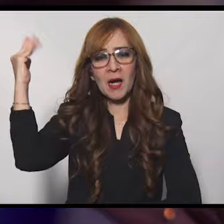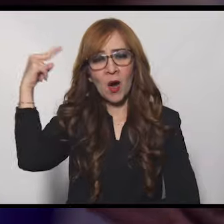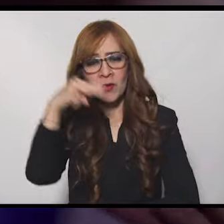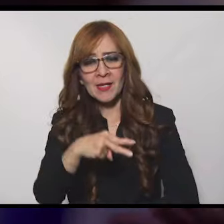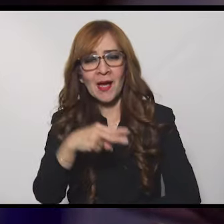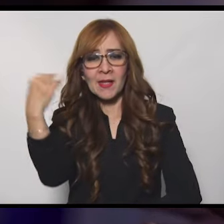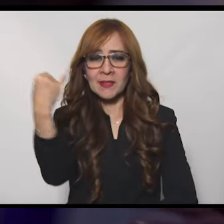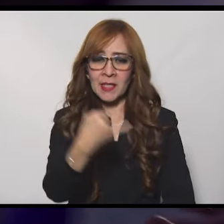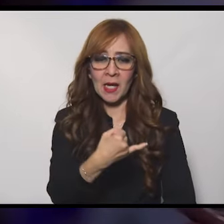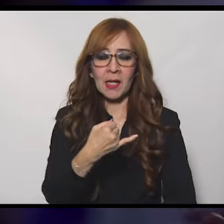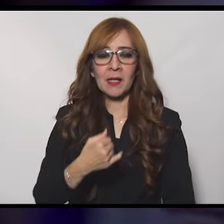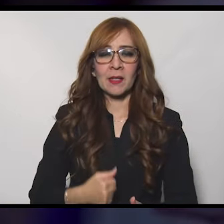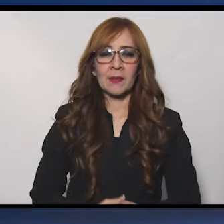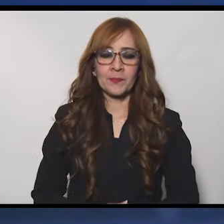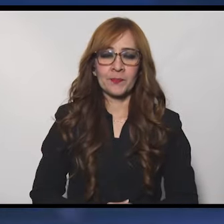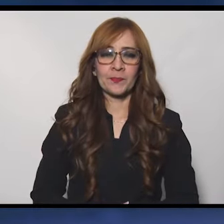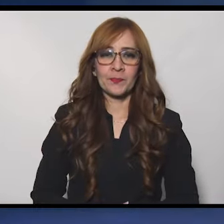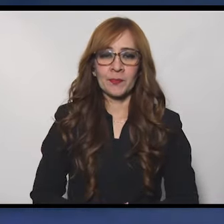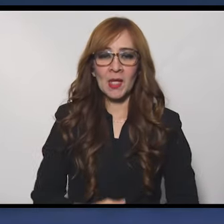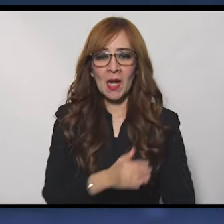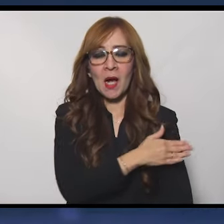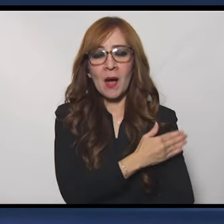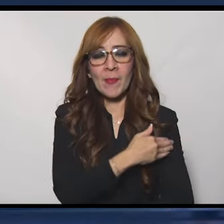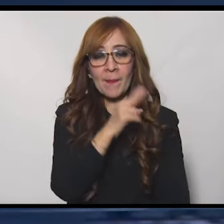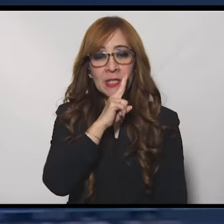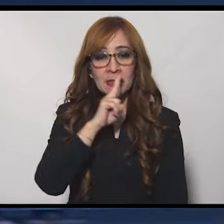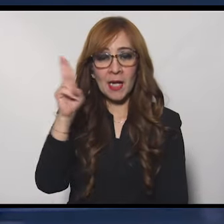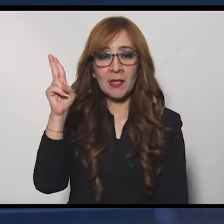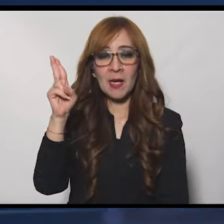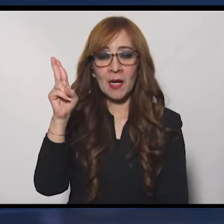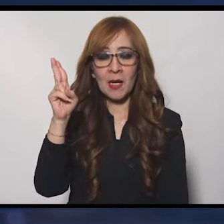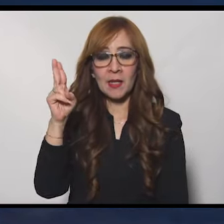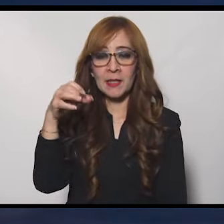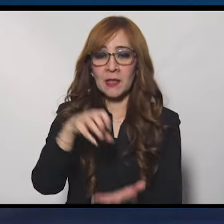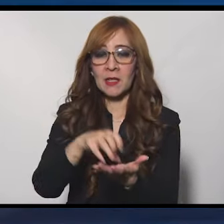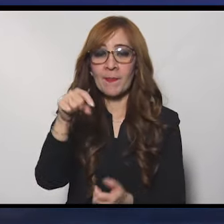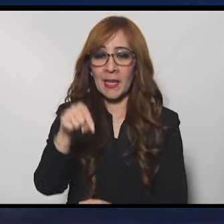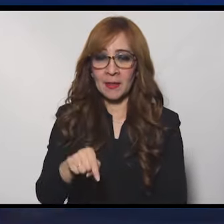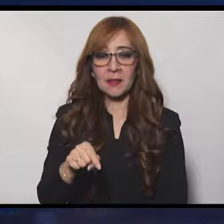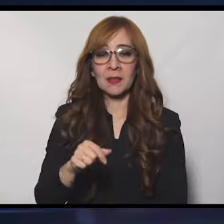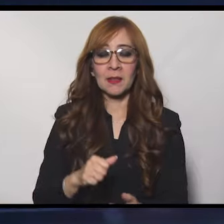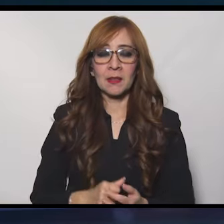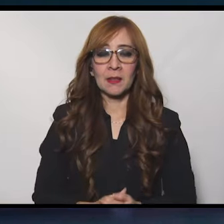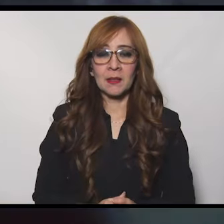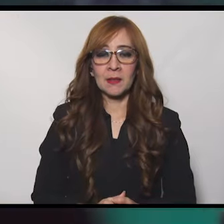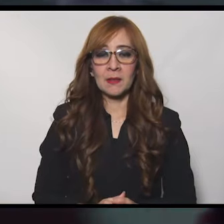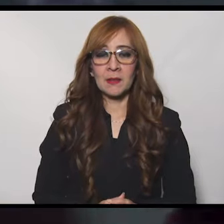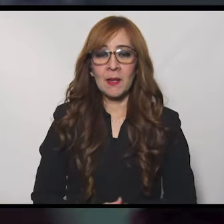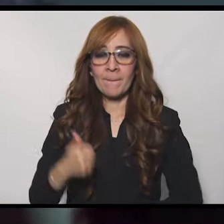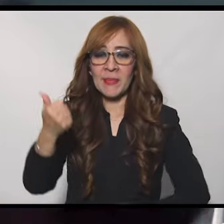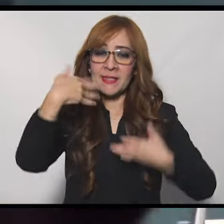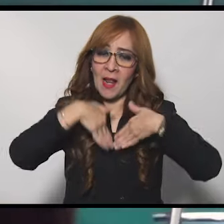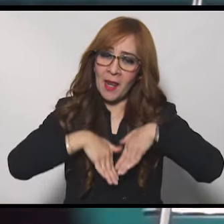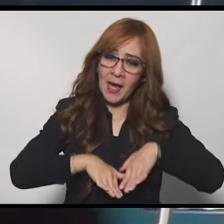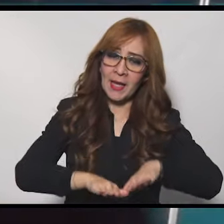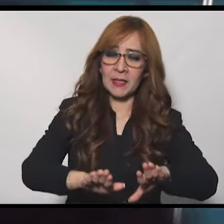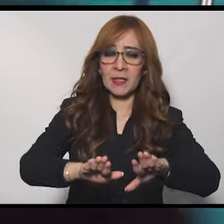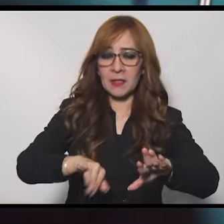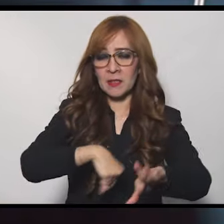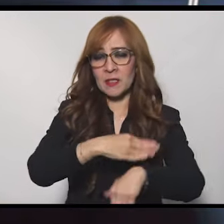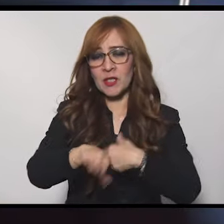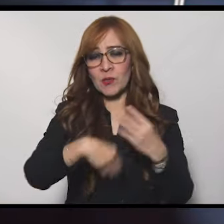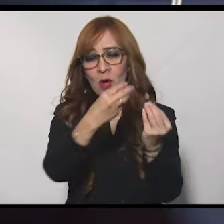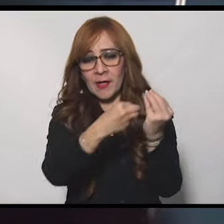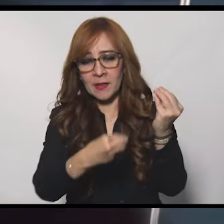Tuhan. Dan hamba-Mu percaya Tuhan, di tempat ini akan lahir setiap